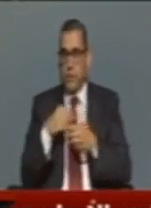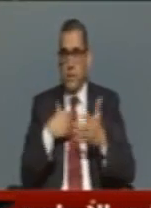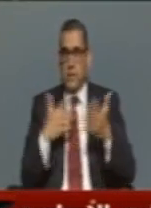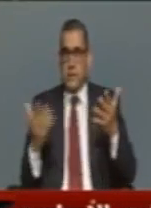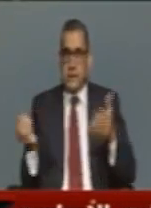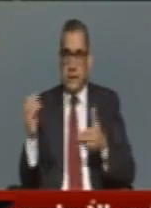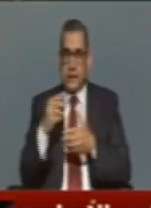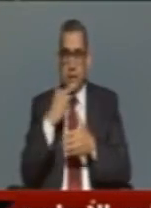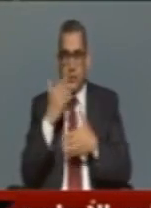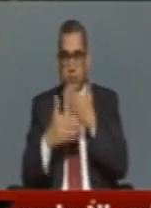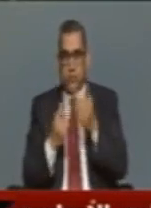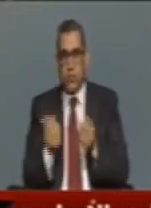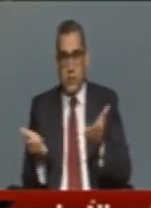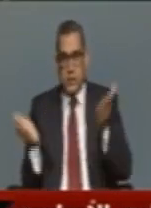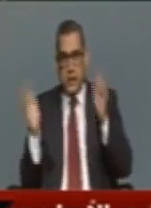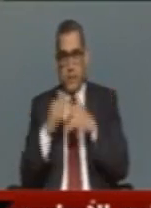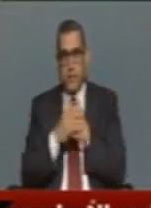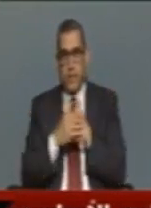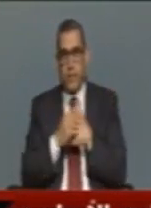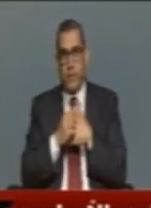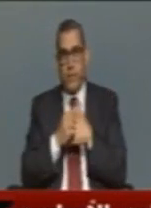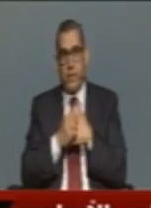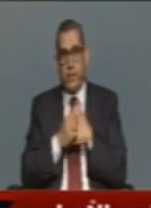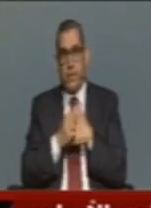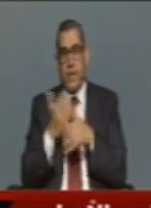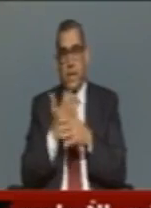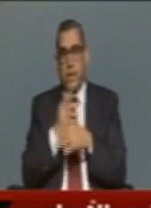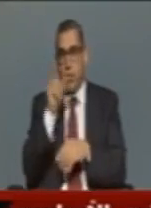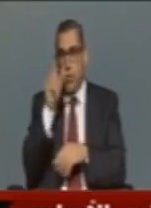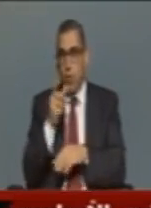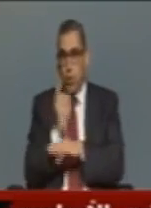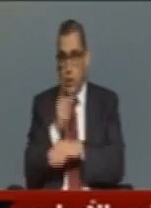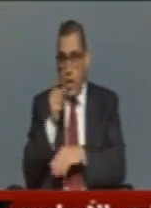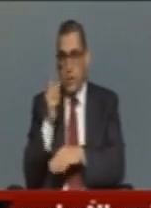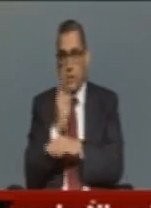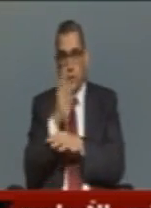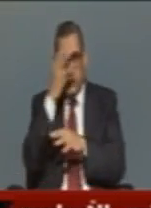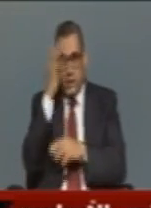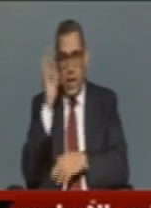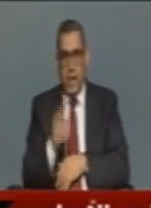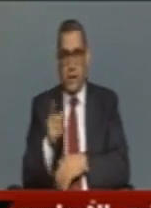بعض علشان جودة المعلم تبقى موجودة عنه.